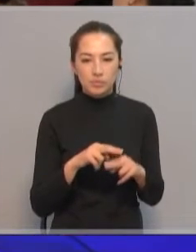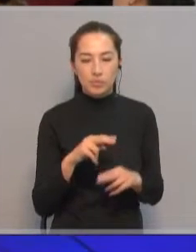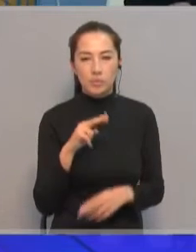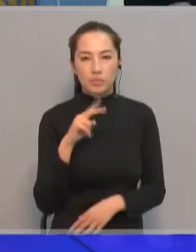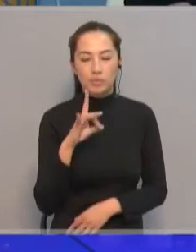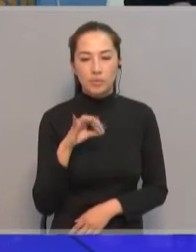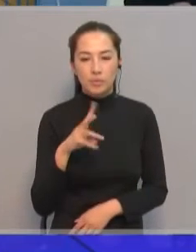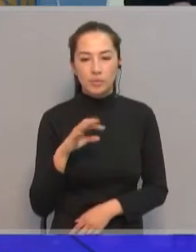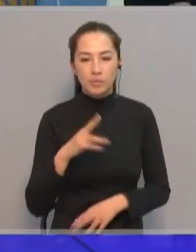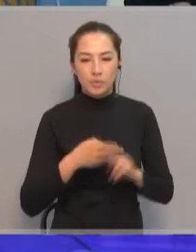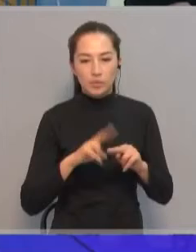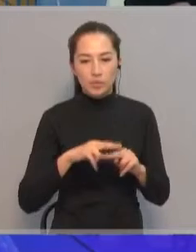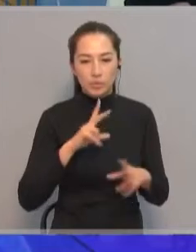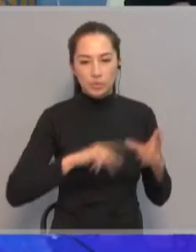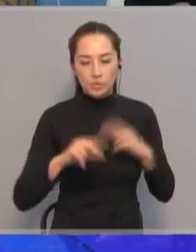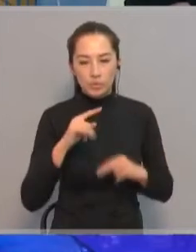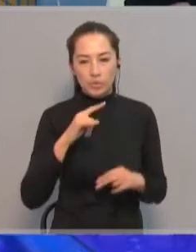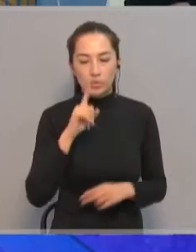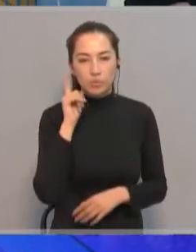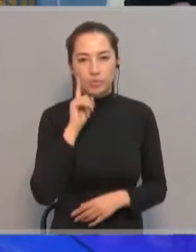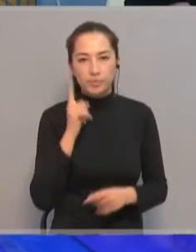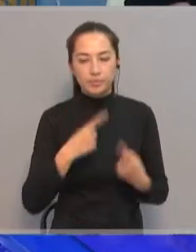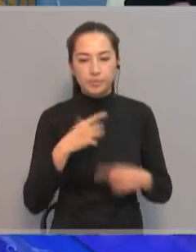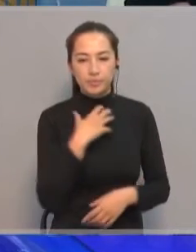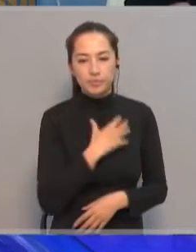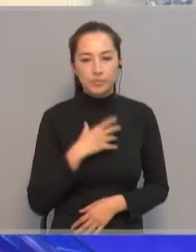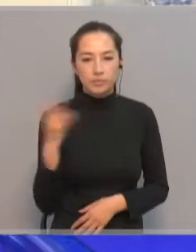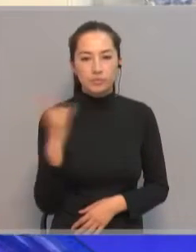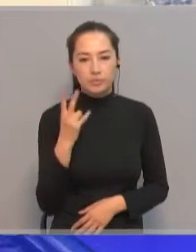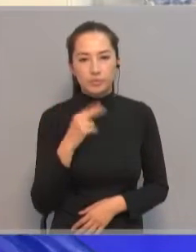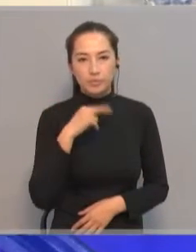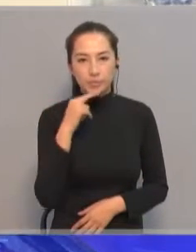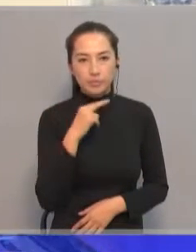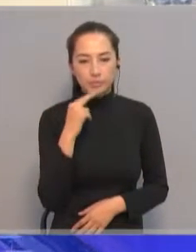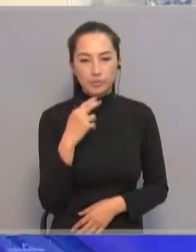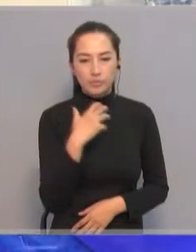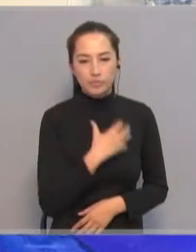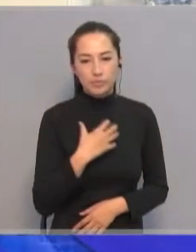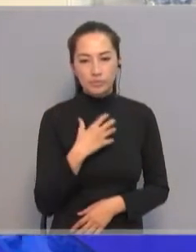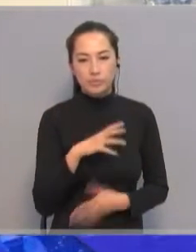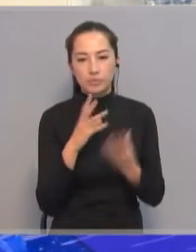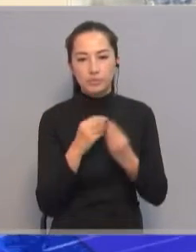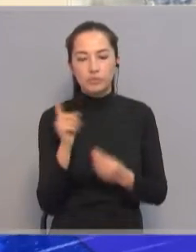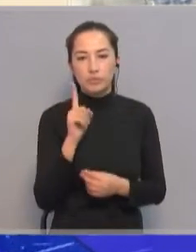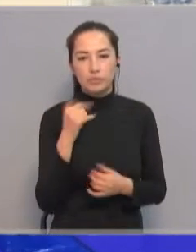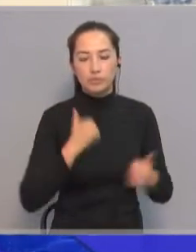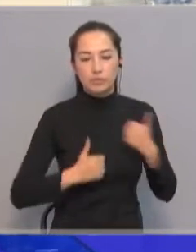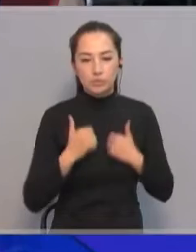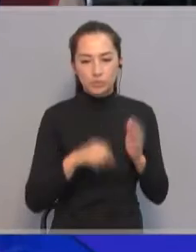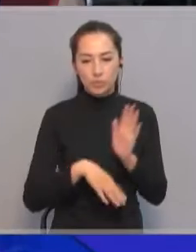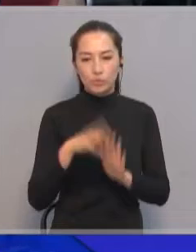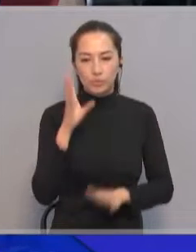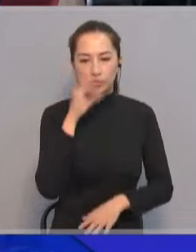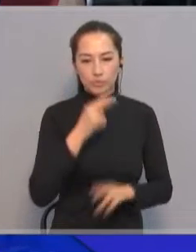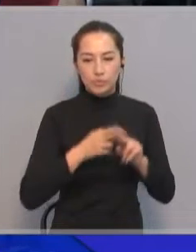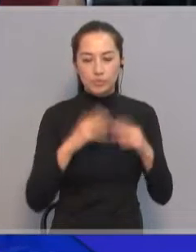премии «Учитель Казахстана» отметили, что молодым специалистам важно быть предельно внимательными и всесторонними, чтобы стать учителем.